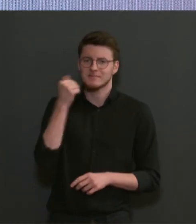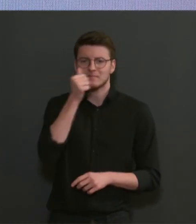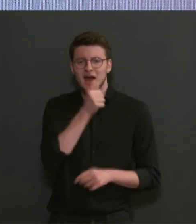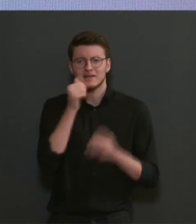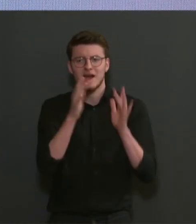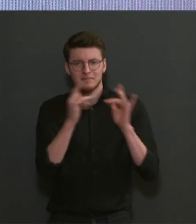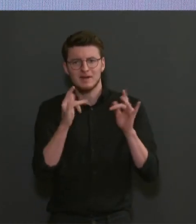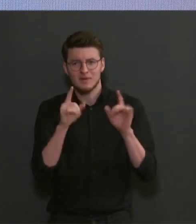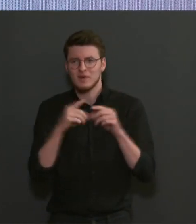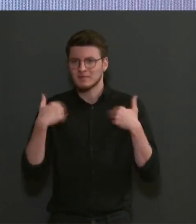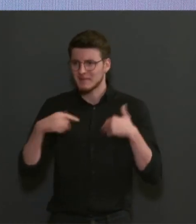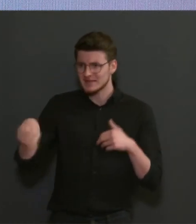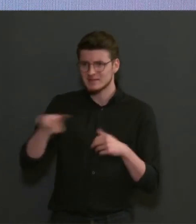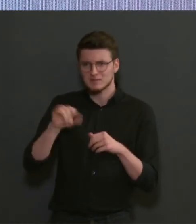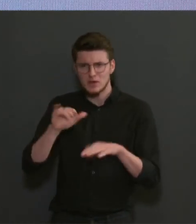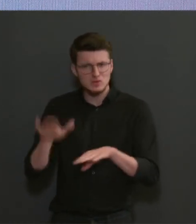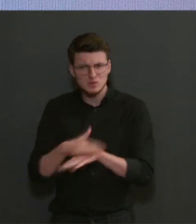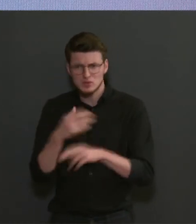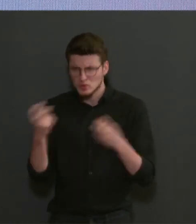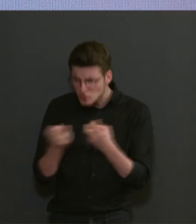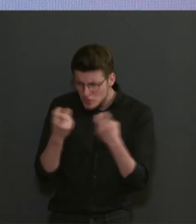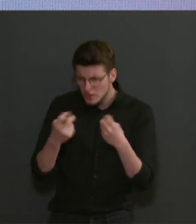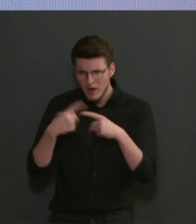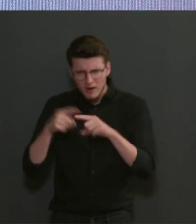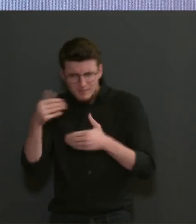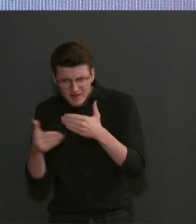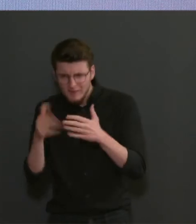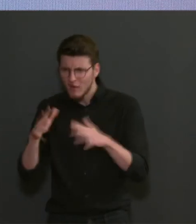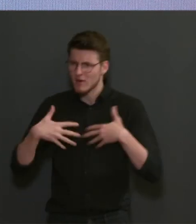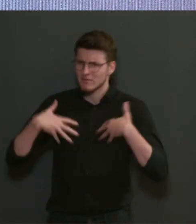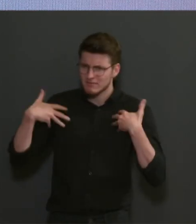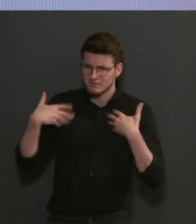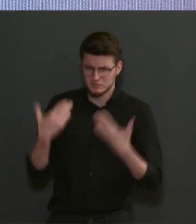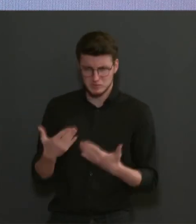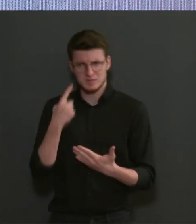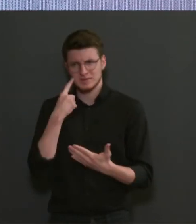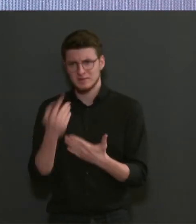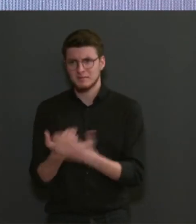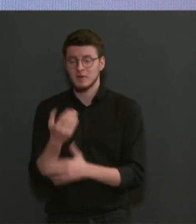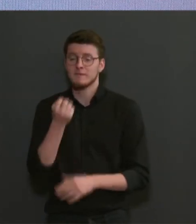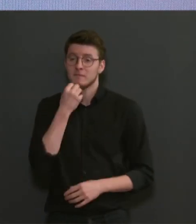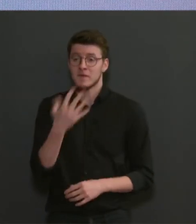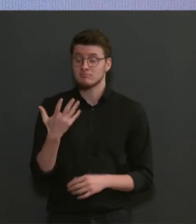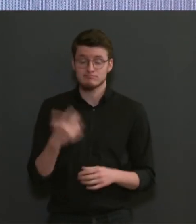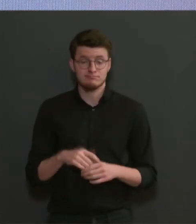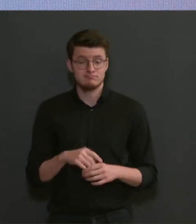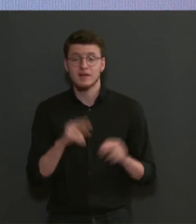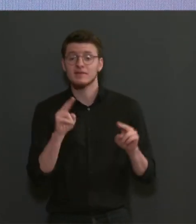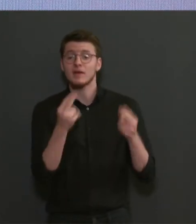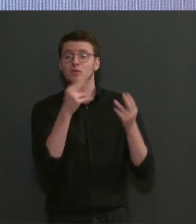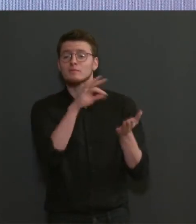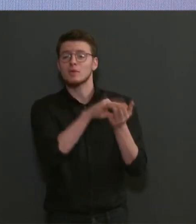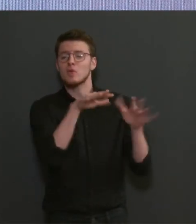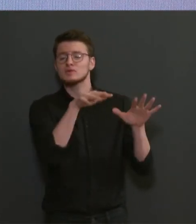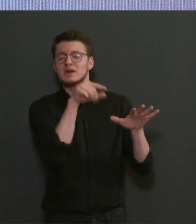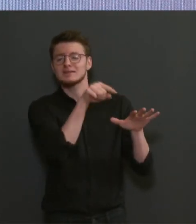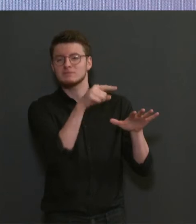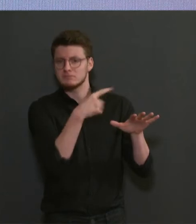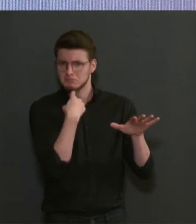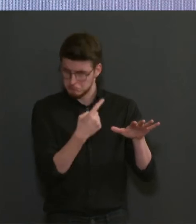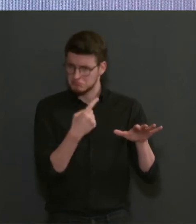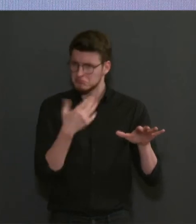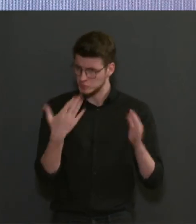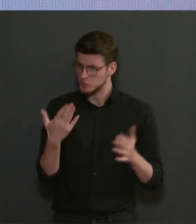zich te ontspannen. Zo registreerde Natuurpunt 30% meer bezoekers in natuurgebieden